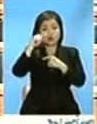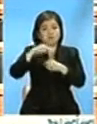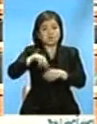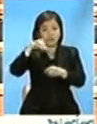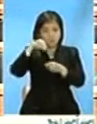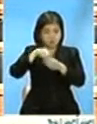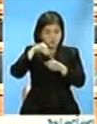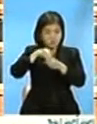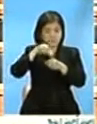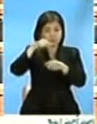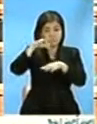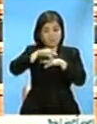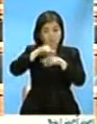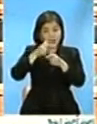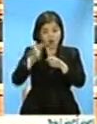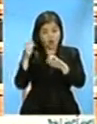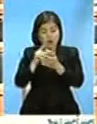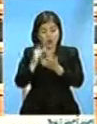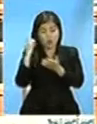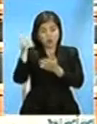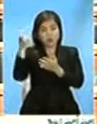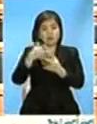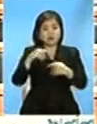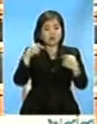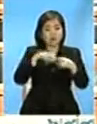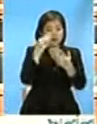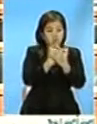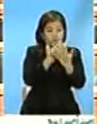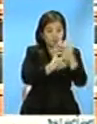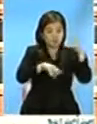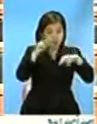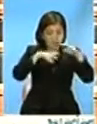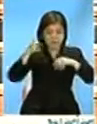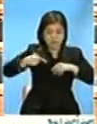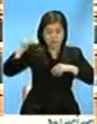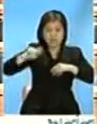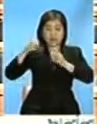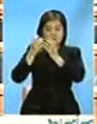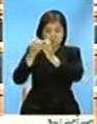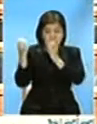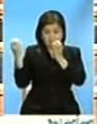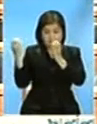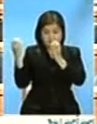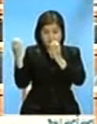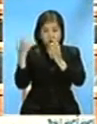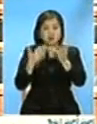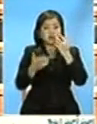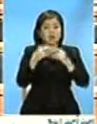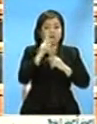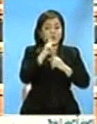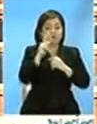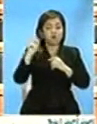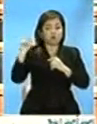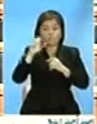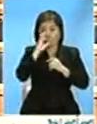หน่งในขณะที่คตง.กรรมการตรวจเงินแผ่นดินศาลรัฐธรรมนูญหรือกกต.